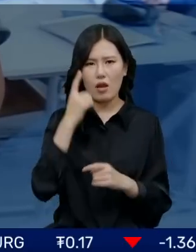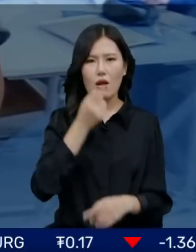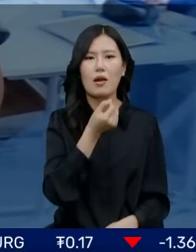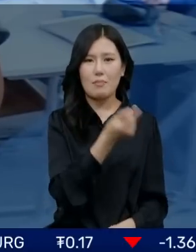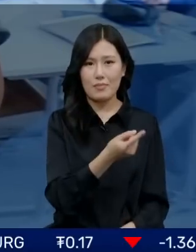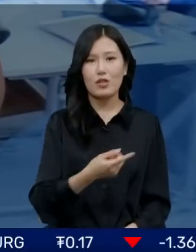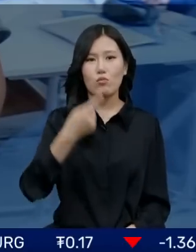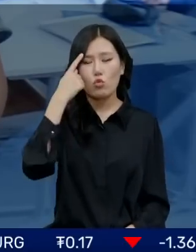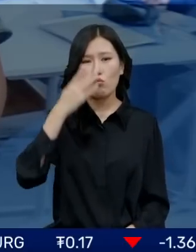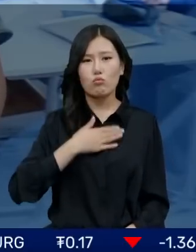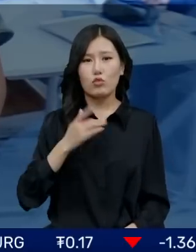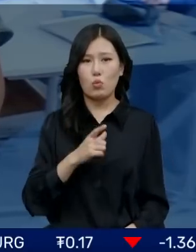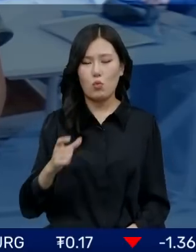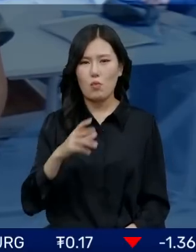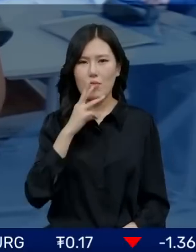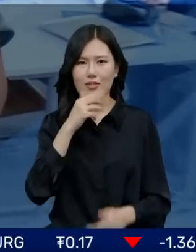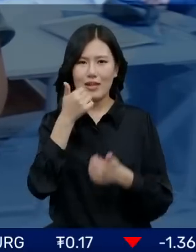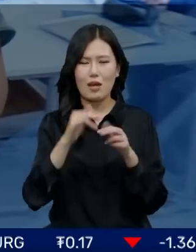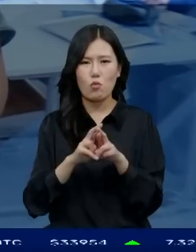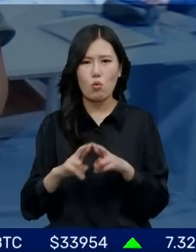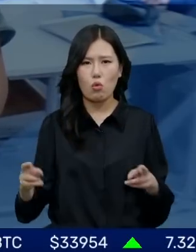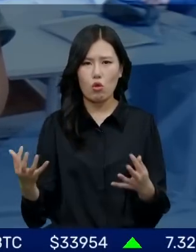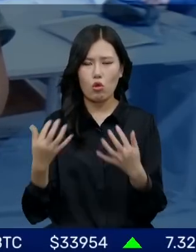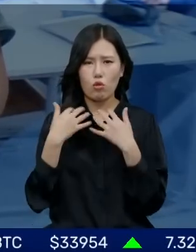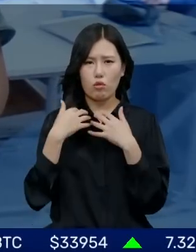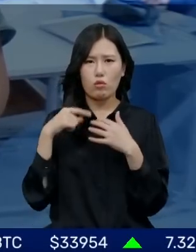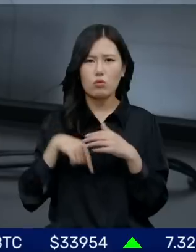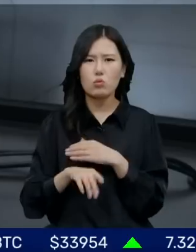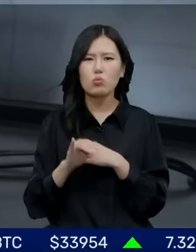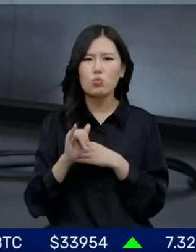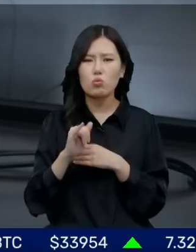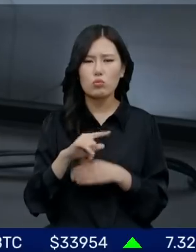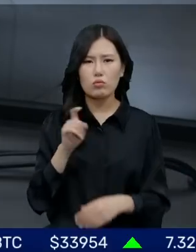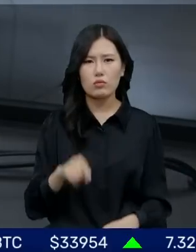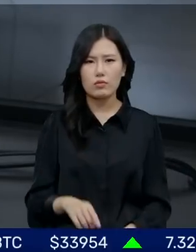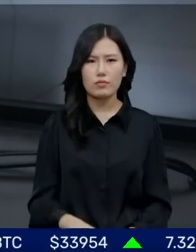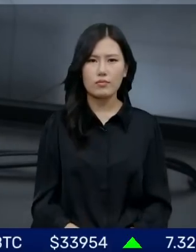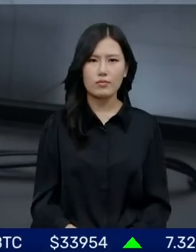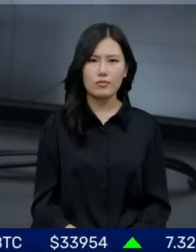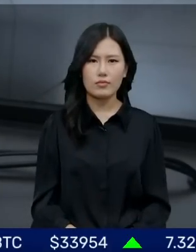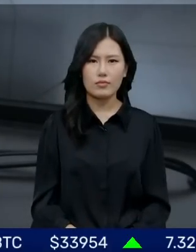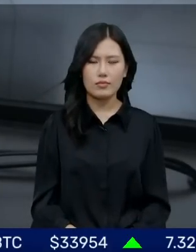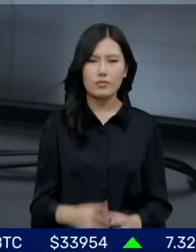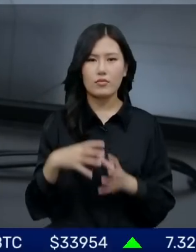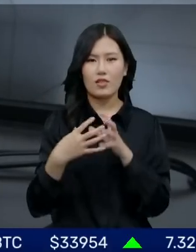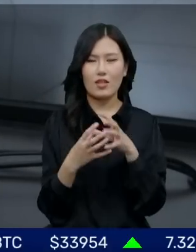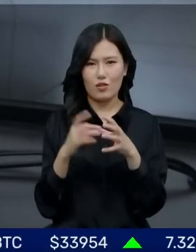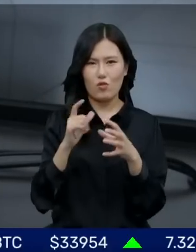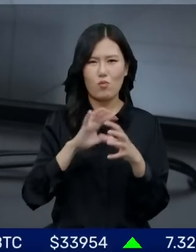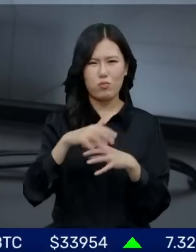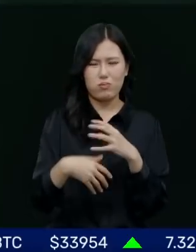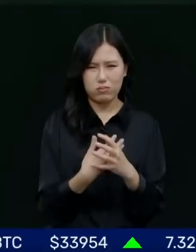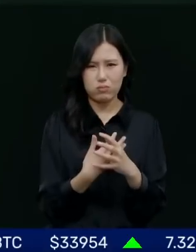бид мэдээллийг шүүлтүрийг юу гэж хардаг вэ? Дэлхийн хүн амын 60 гаруй хувь